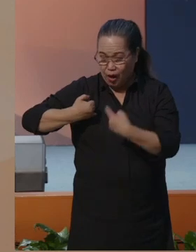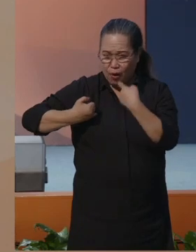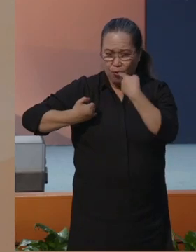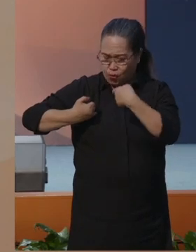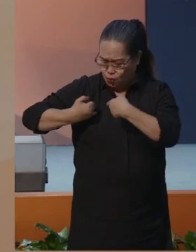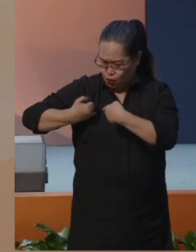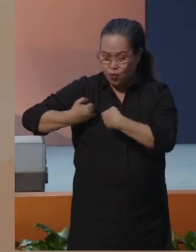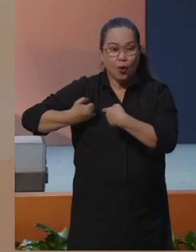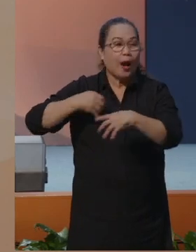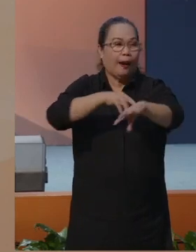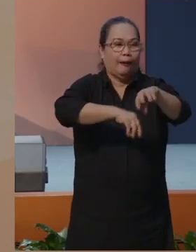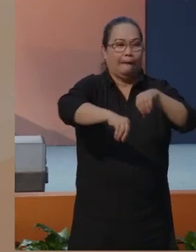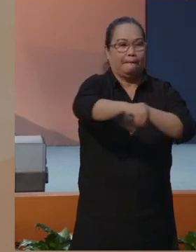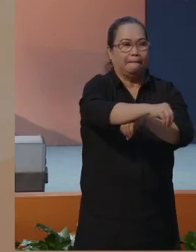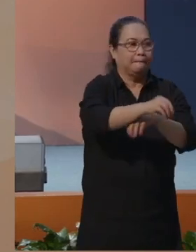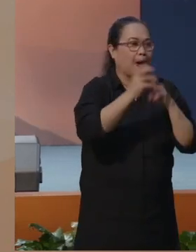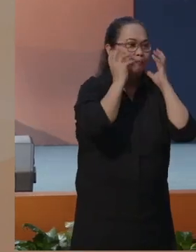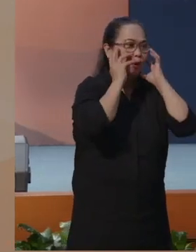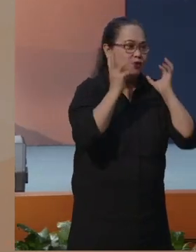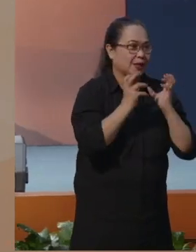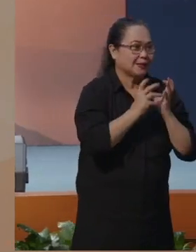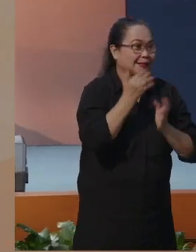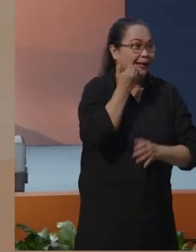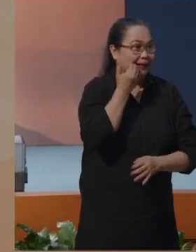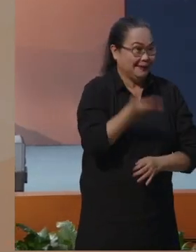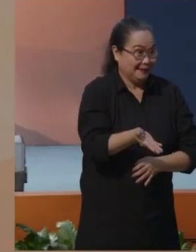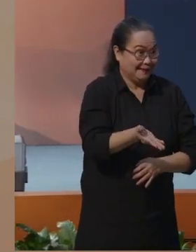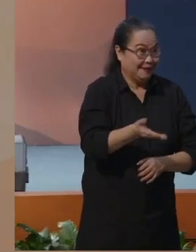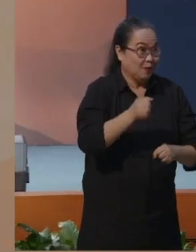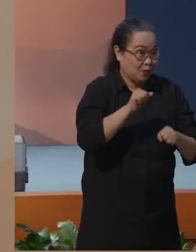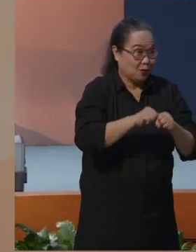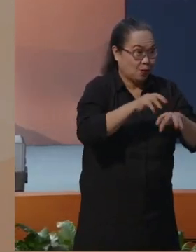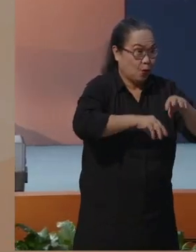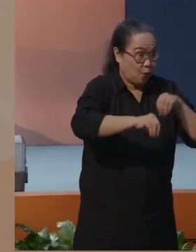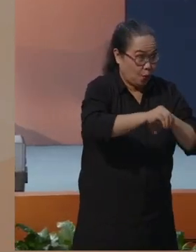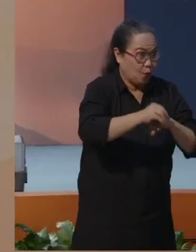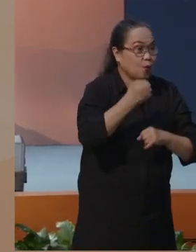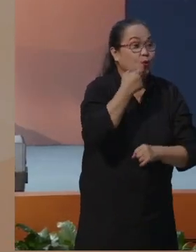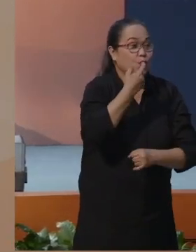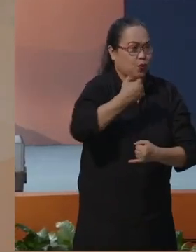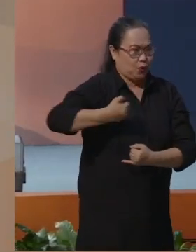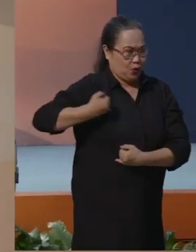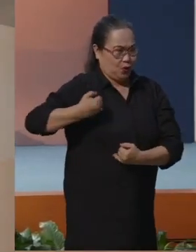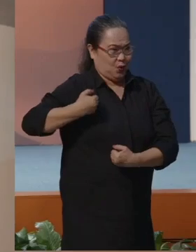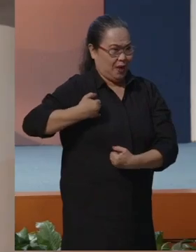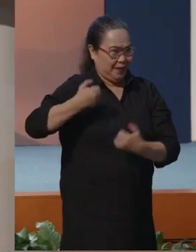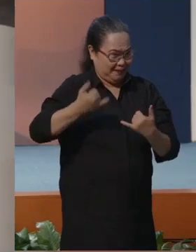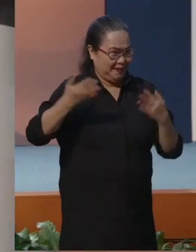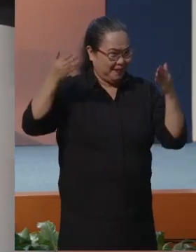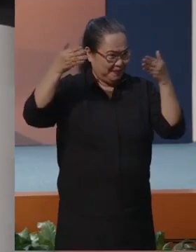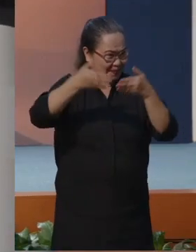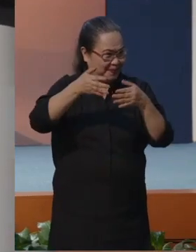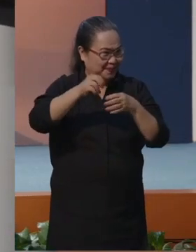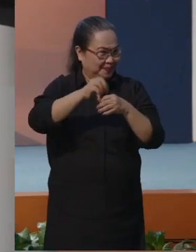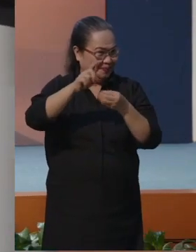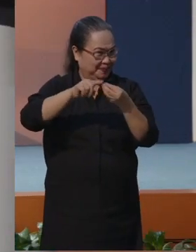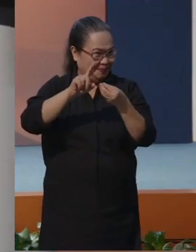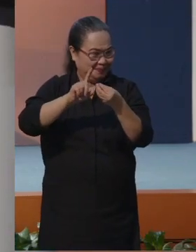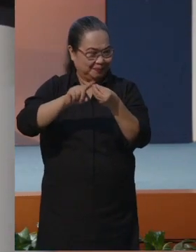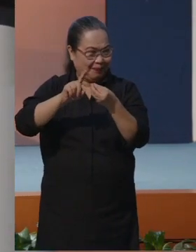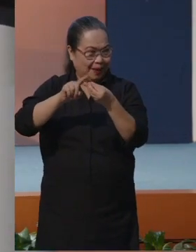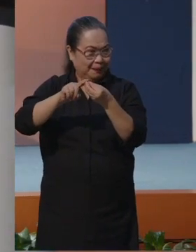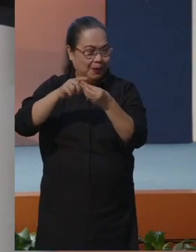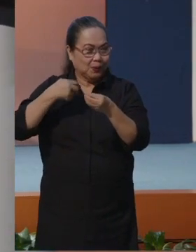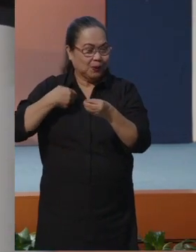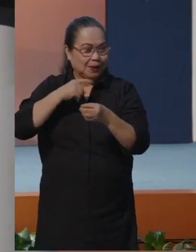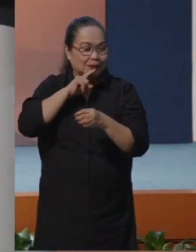Ang ating pong title ng mensahe ngayong hapong ito ay Mga Aral na Taglay sa Pananakop ng Lupang Pangako. Kasi